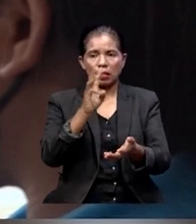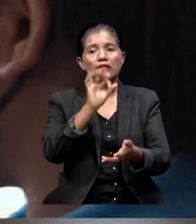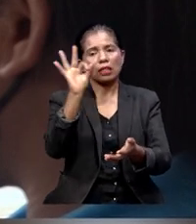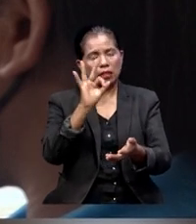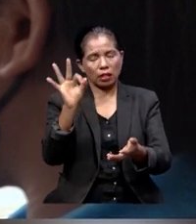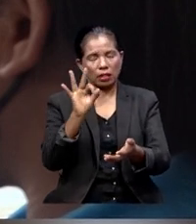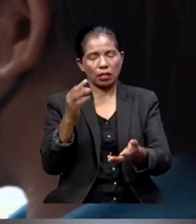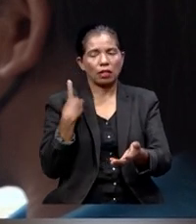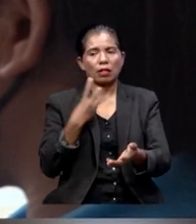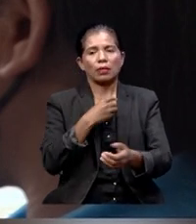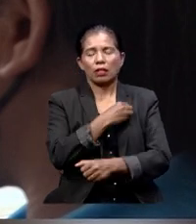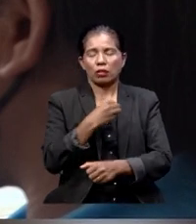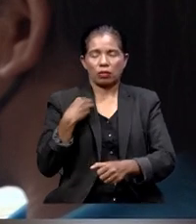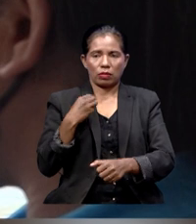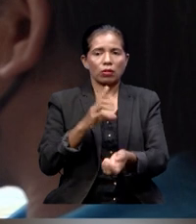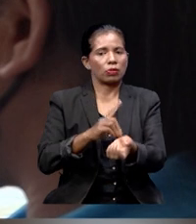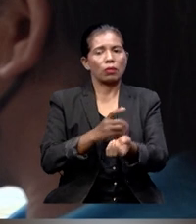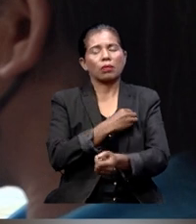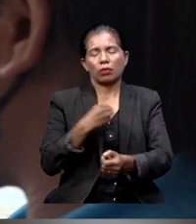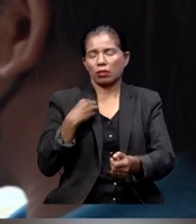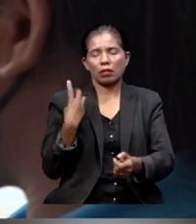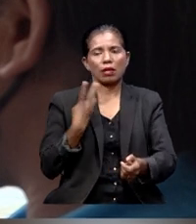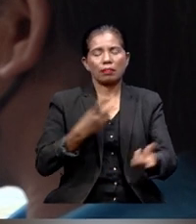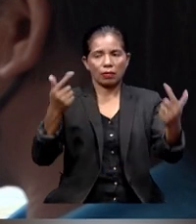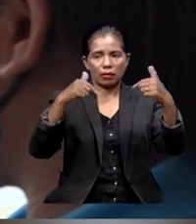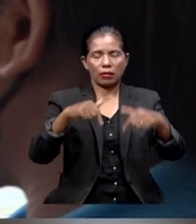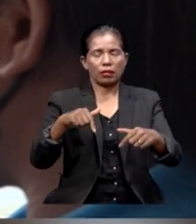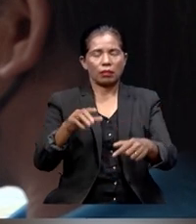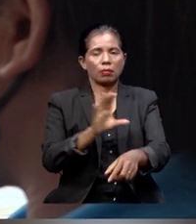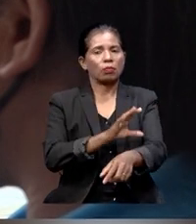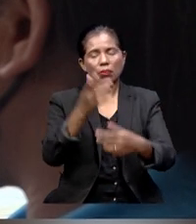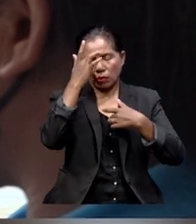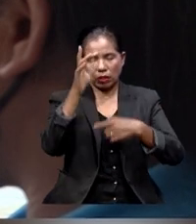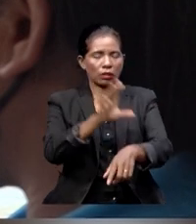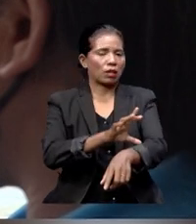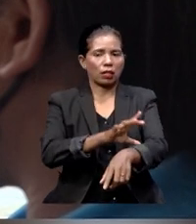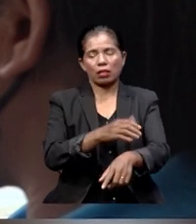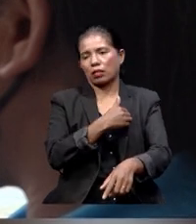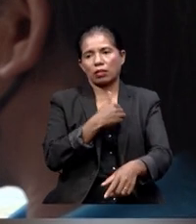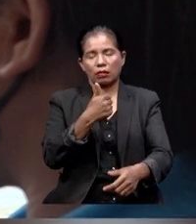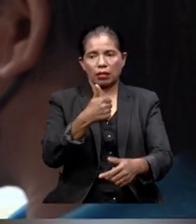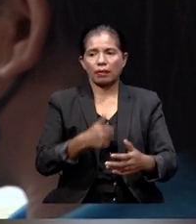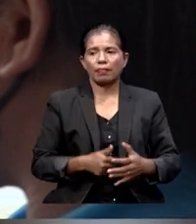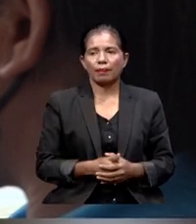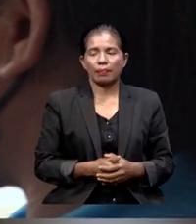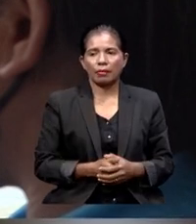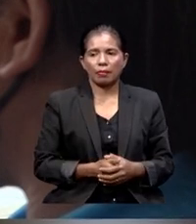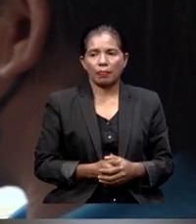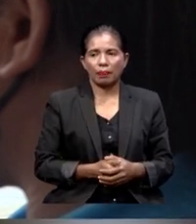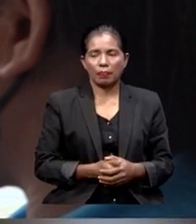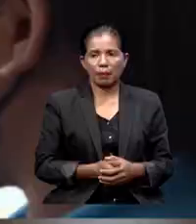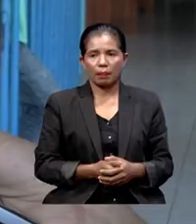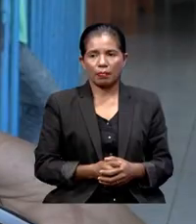amai tu amai tu itu angin sokai saya buat kanker yang sudah belakang tumor yang sudah biasa ibing bah ne bane halo